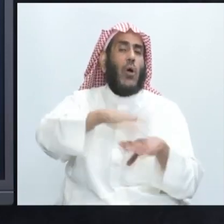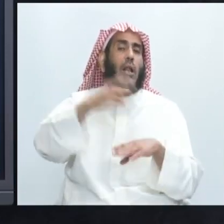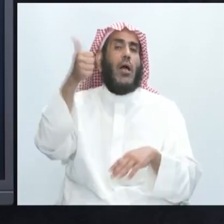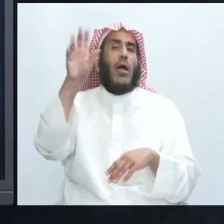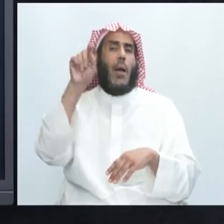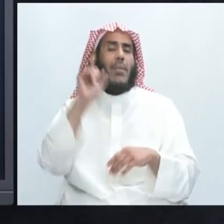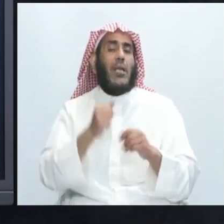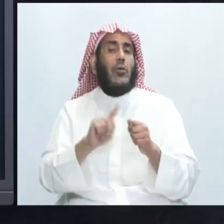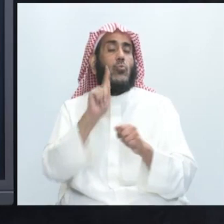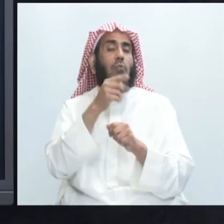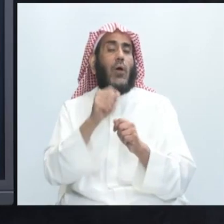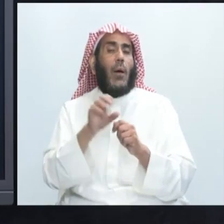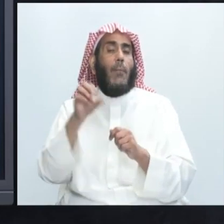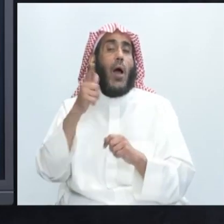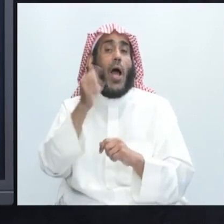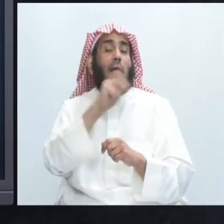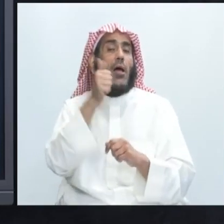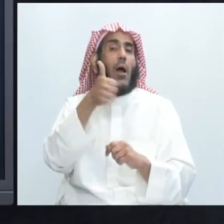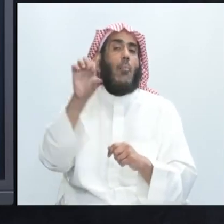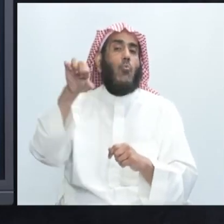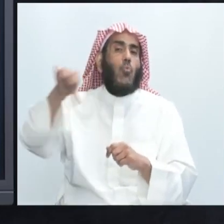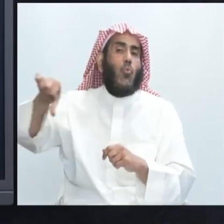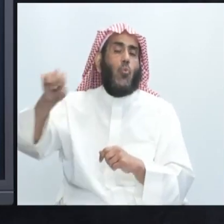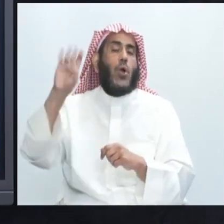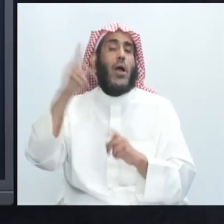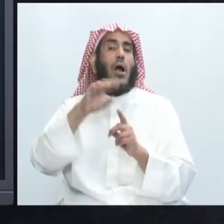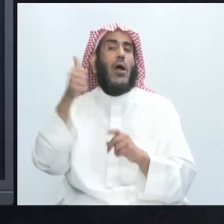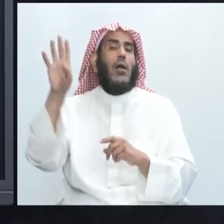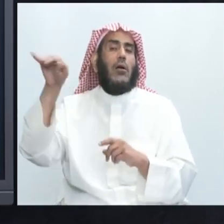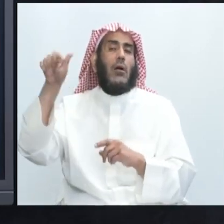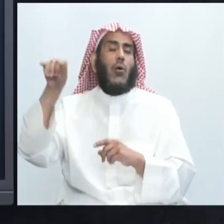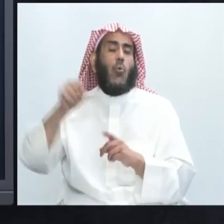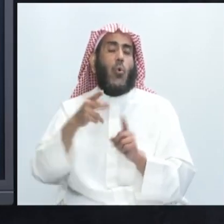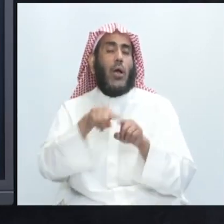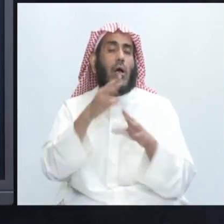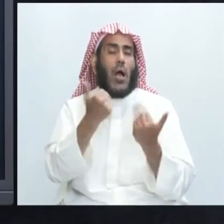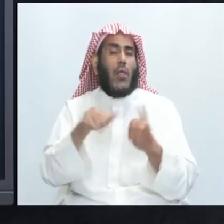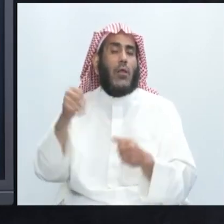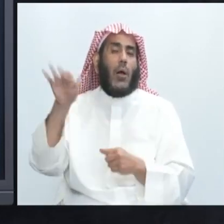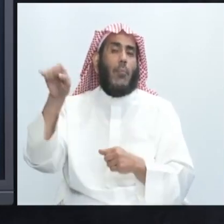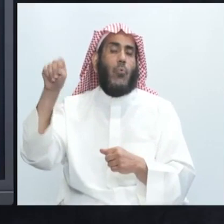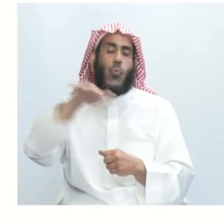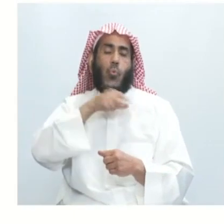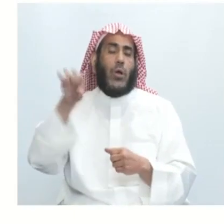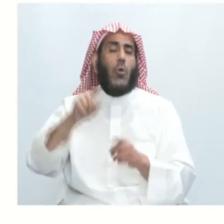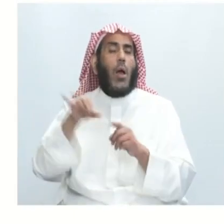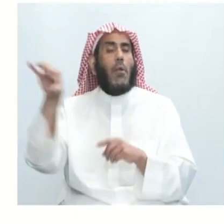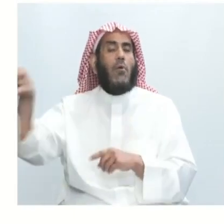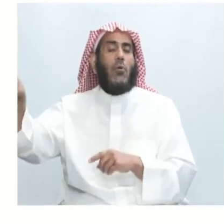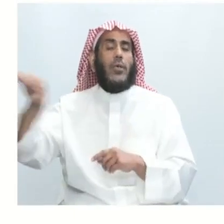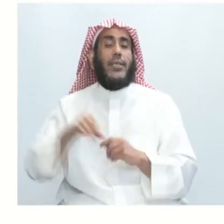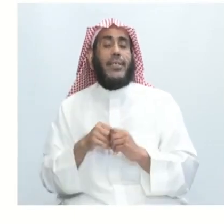ترفع وعلامه رفيع الواو وتقول هذا ابوك هذا اخوك حضر ابوك كلها مرفوع